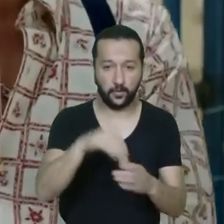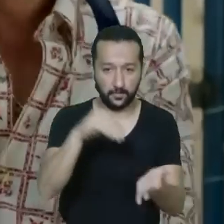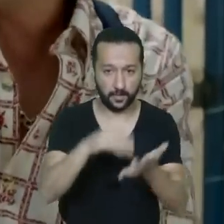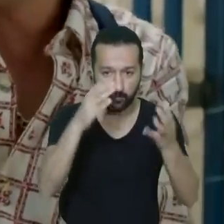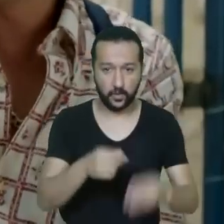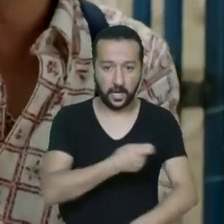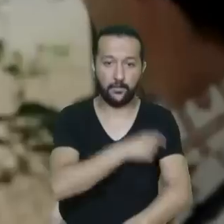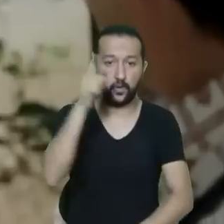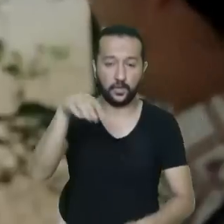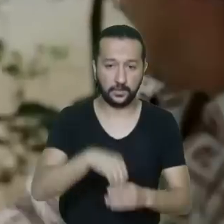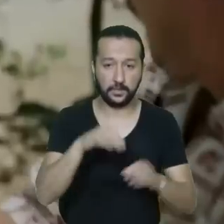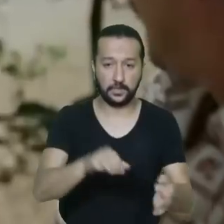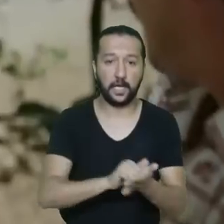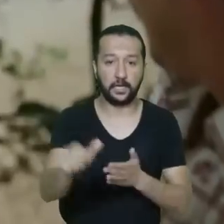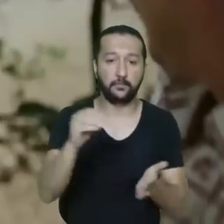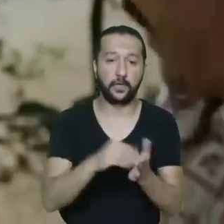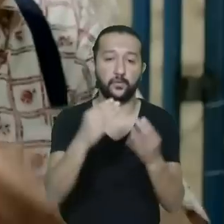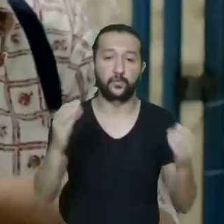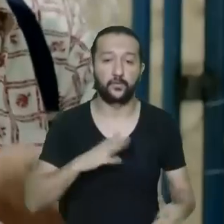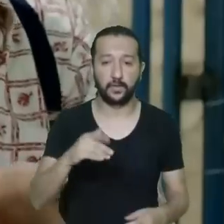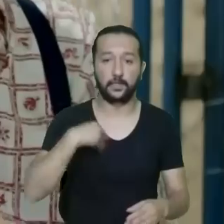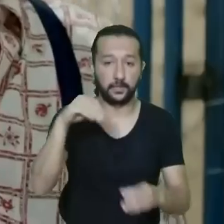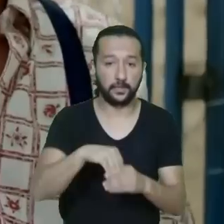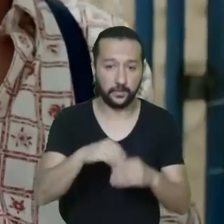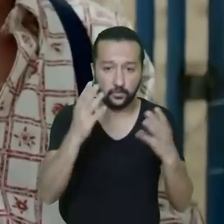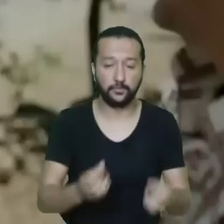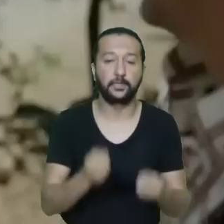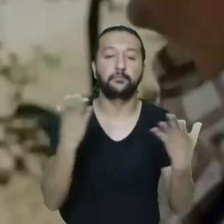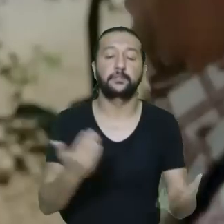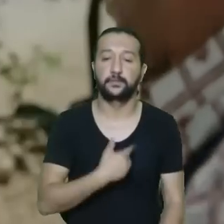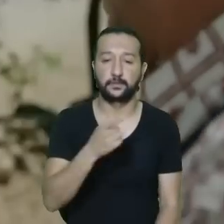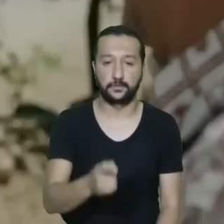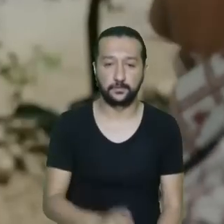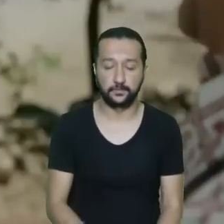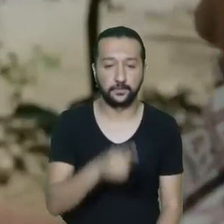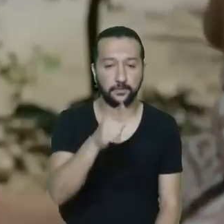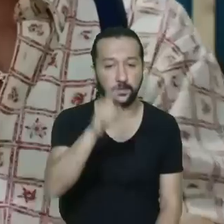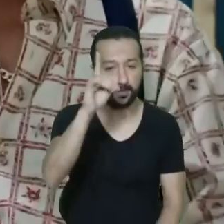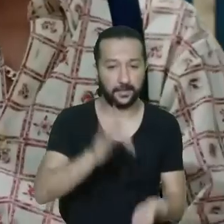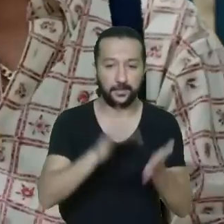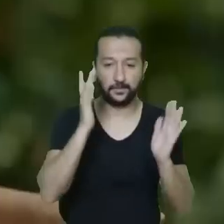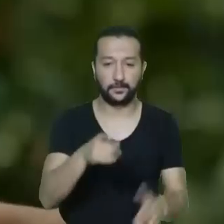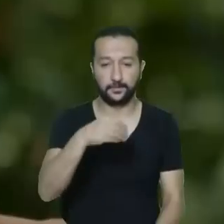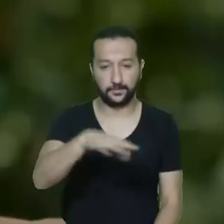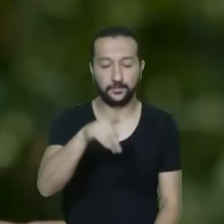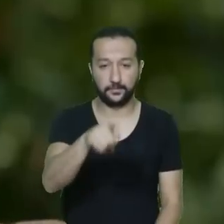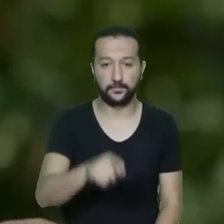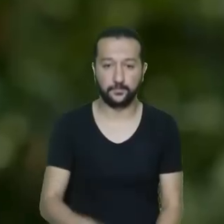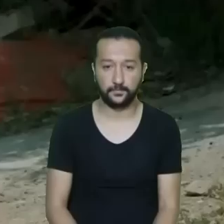Akbaoğlu? Almanya orası. He ya doçamak. Ben hangi birini koyayım naylonun içine? Seni Allah kahretmeye al